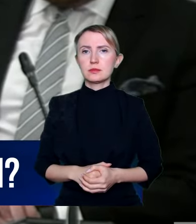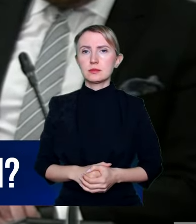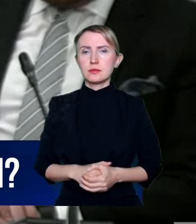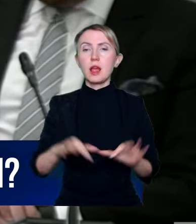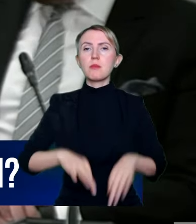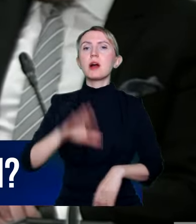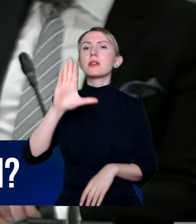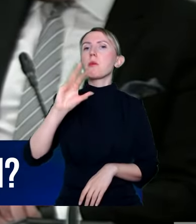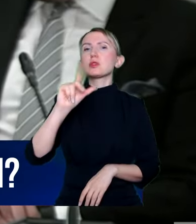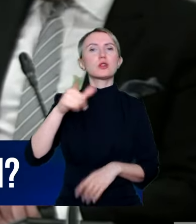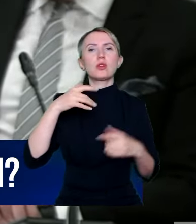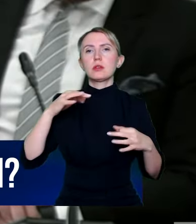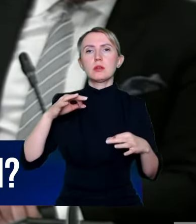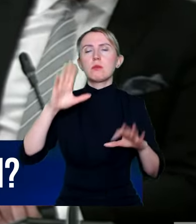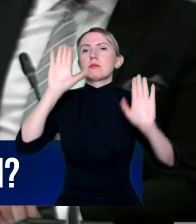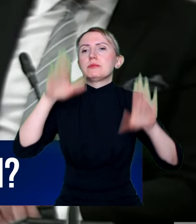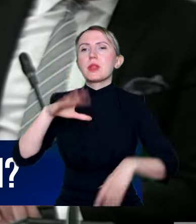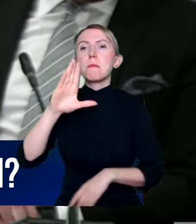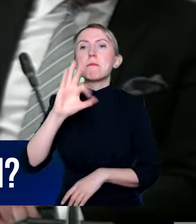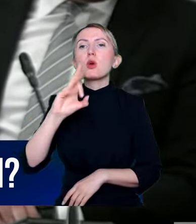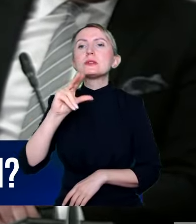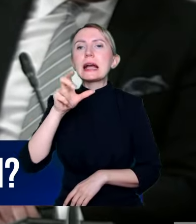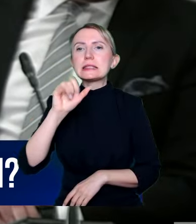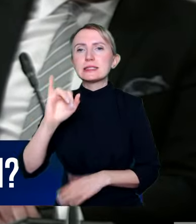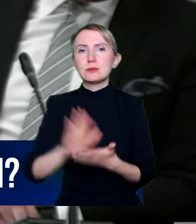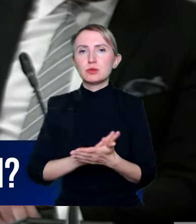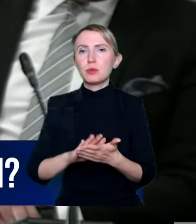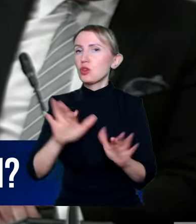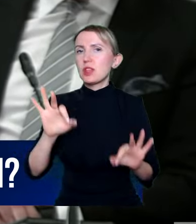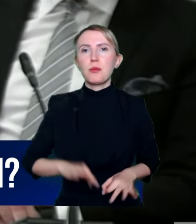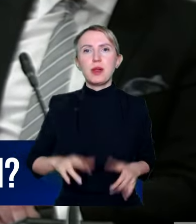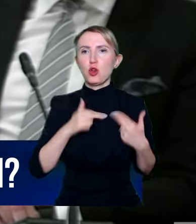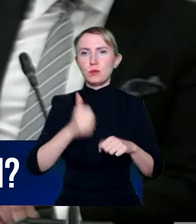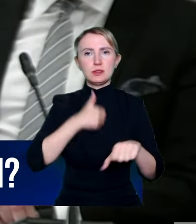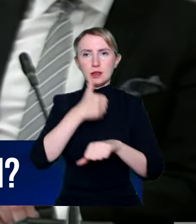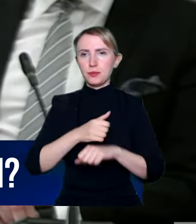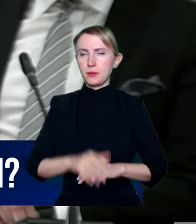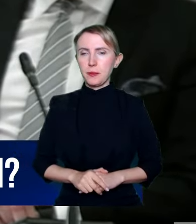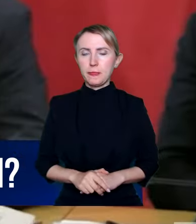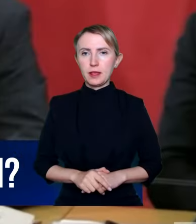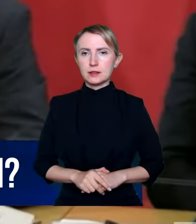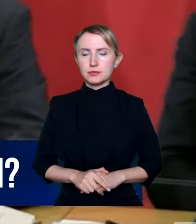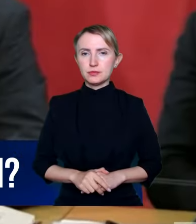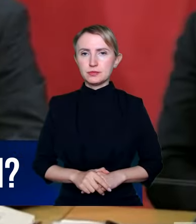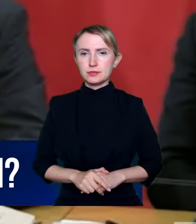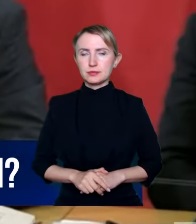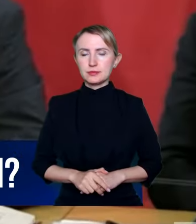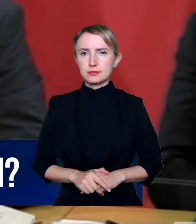Panie Bosak, to nie pan prowadzi... Bosacki, przepraszam. To nie pan prowadzi tą komisję, panie Bosacki. Może panu...